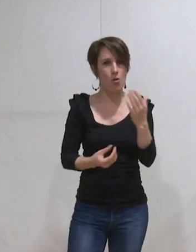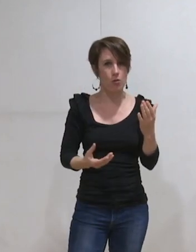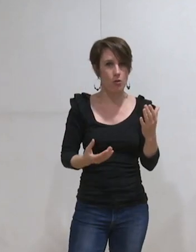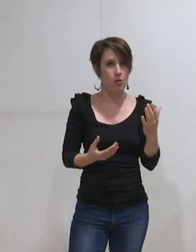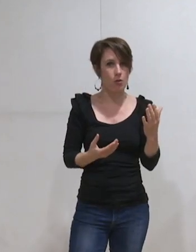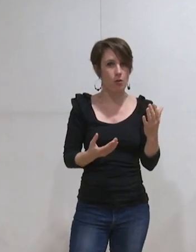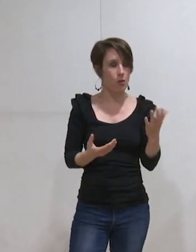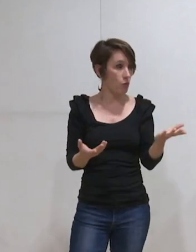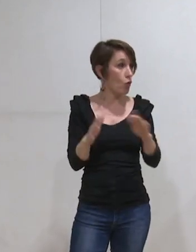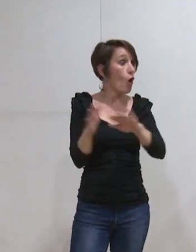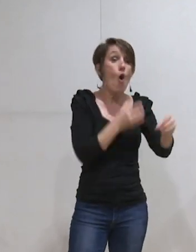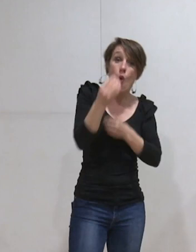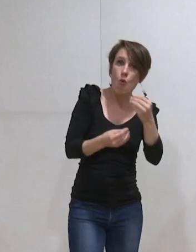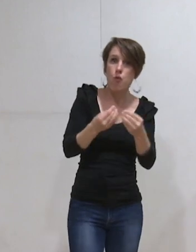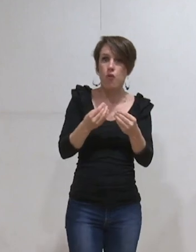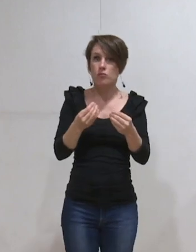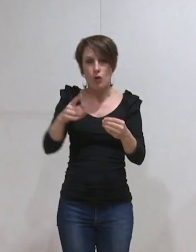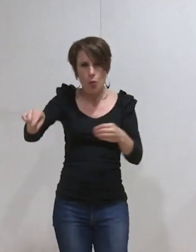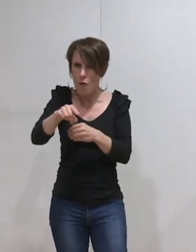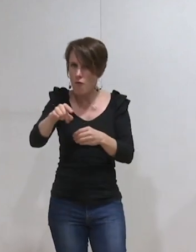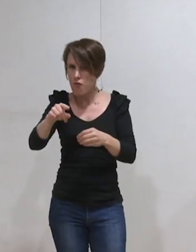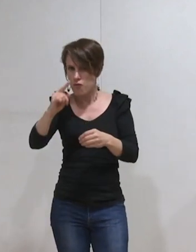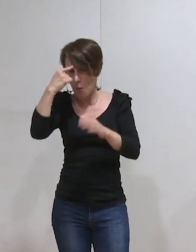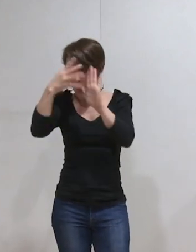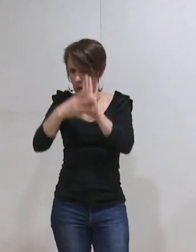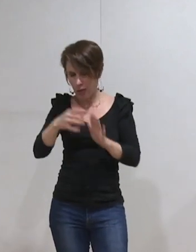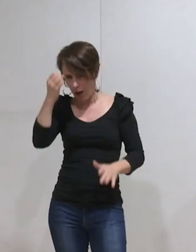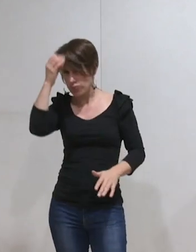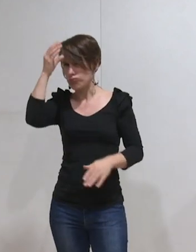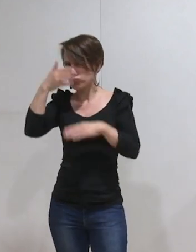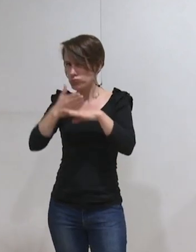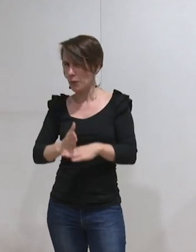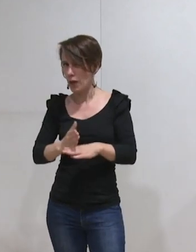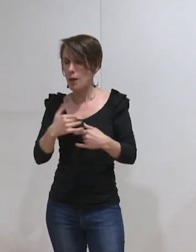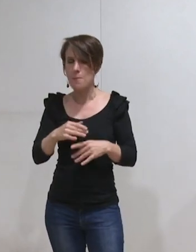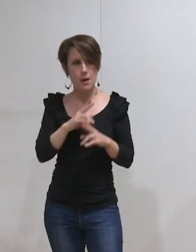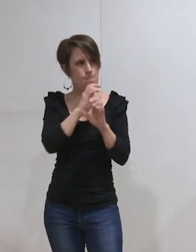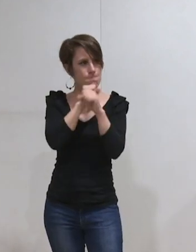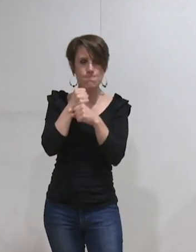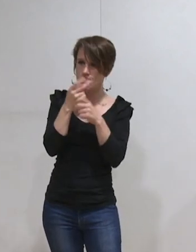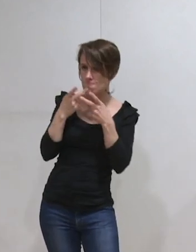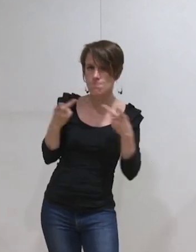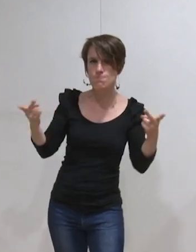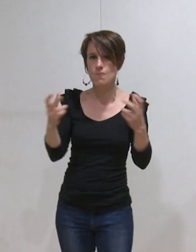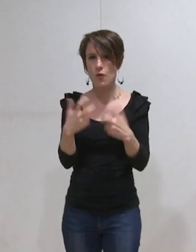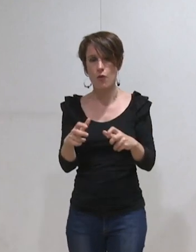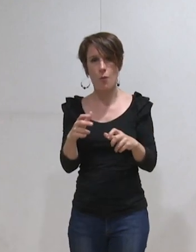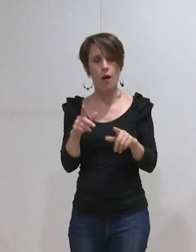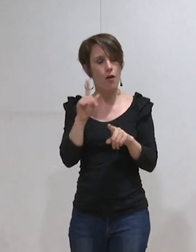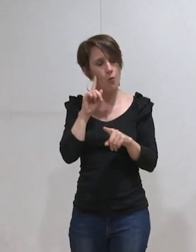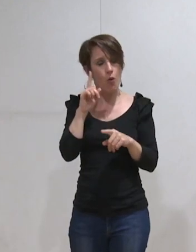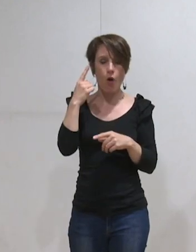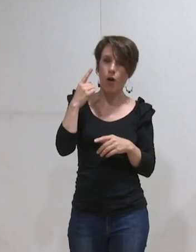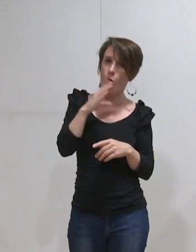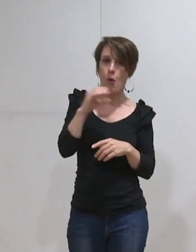critèrees mais vous ne les annoncez pas sous prétexte de respecter de ne pas fausser la coconstruction et là c'est